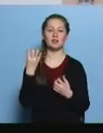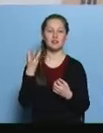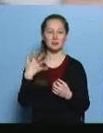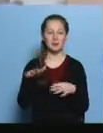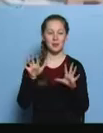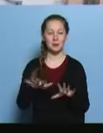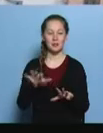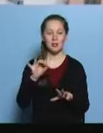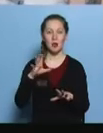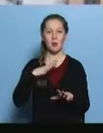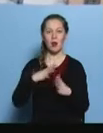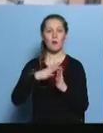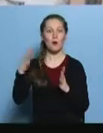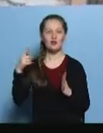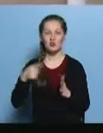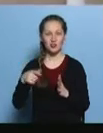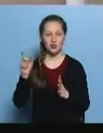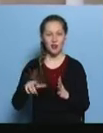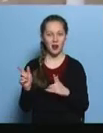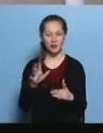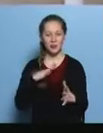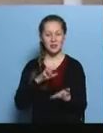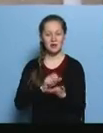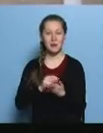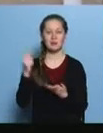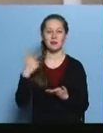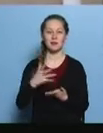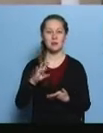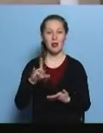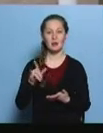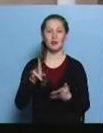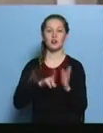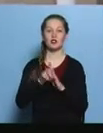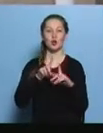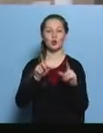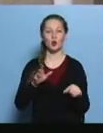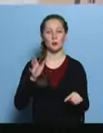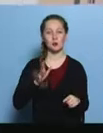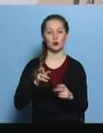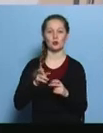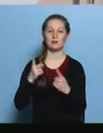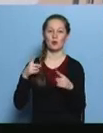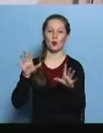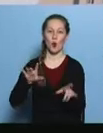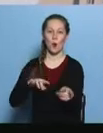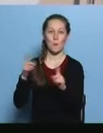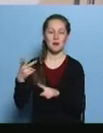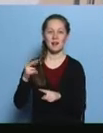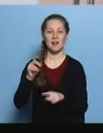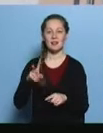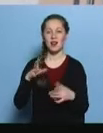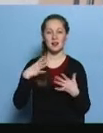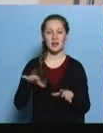учащихся перевалило за 1000. Готовы были заниматься в 3 смены. Начальную школу даже пришлось отселить в здание, где не было ни спортзала, ни